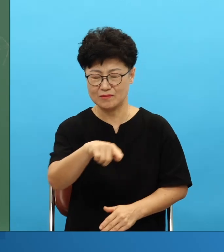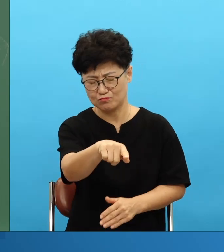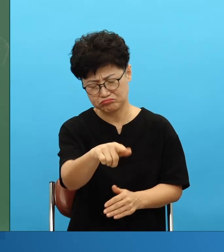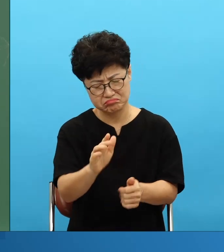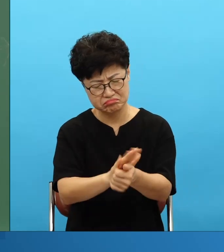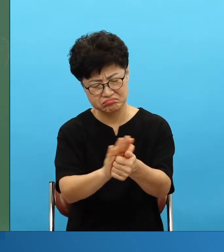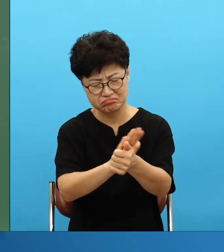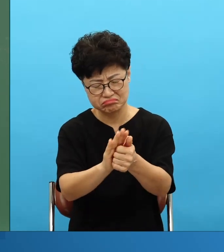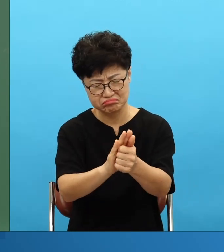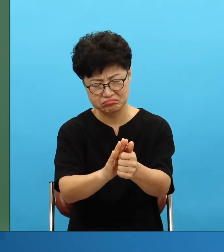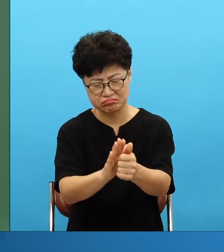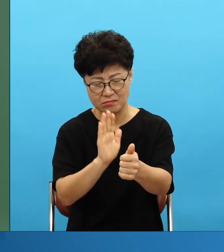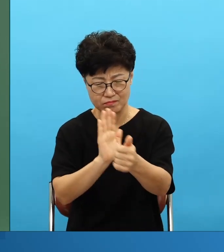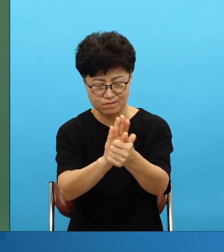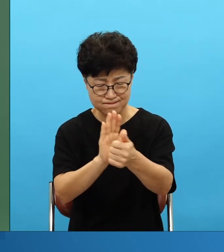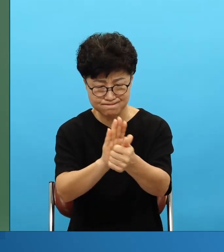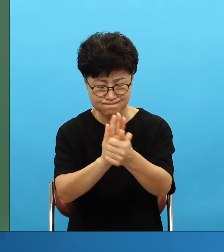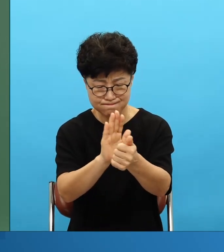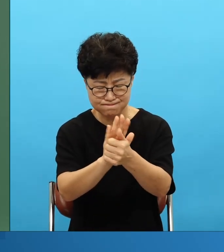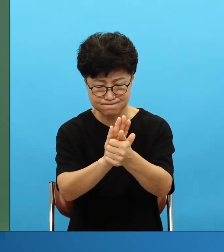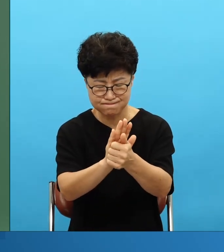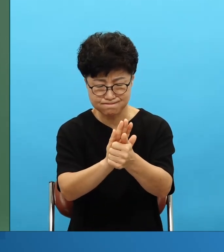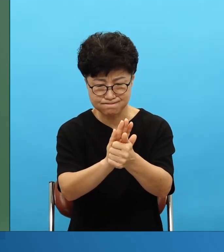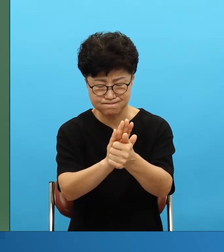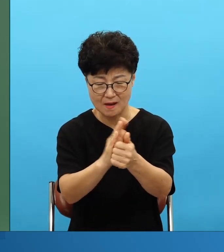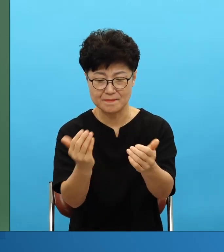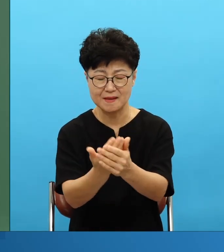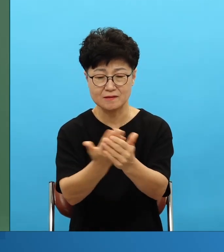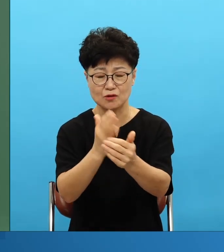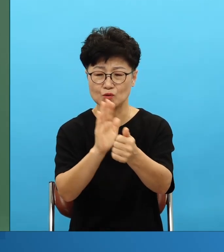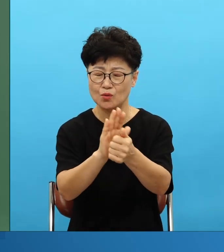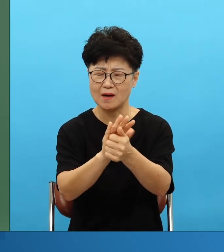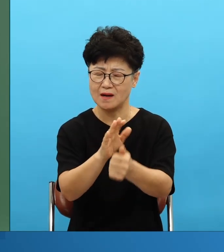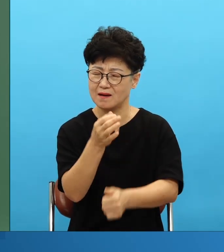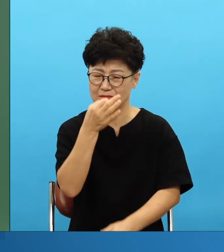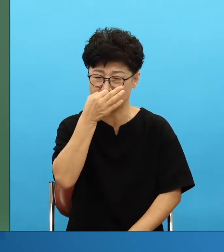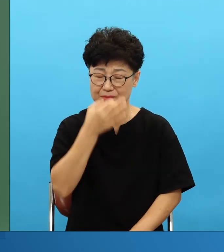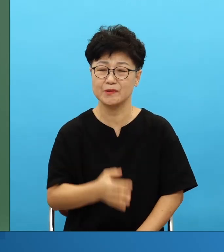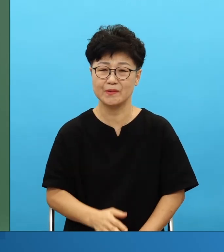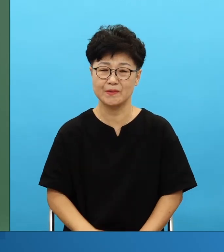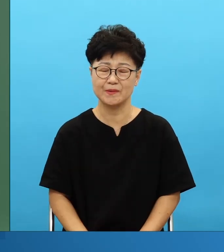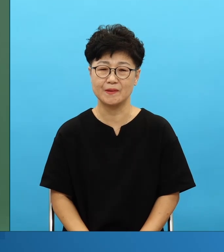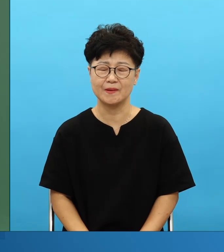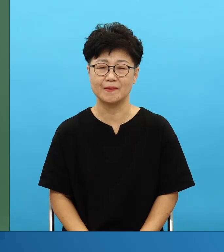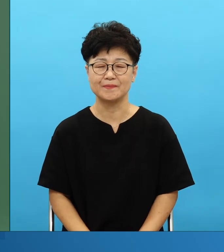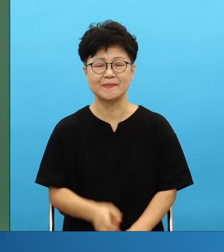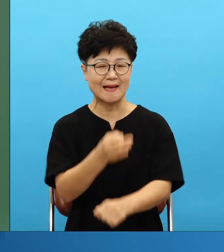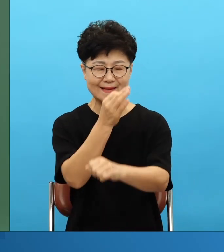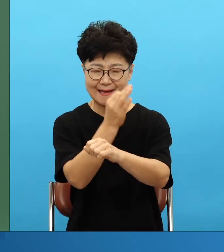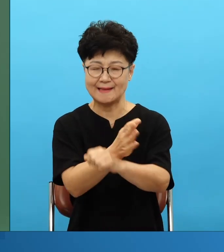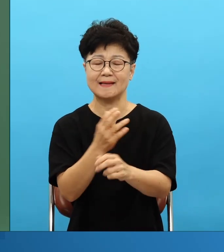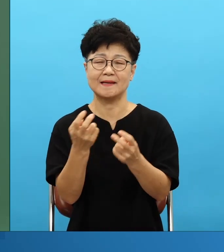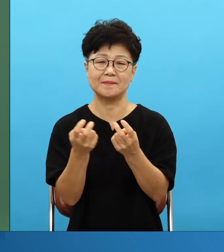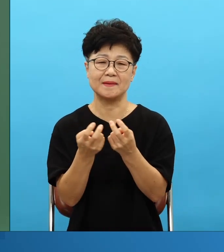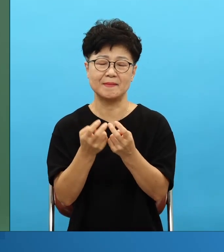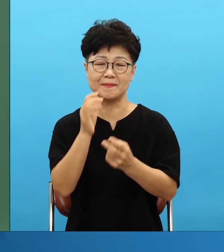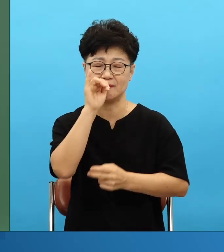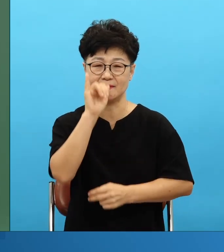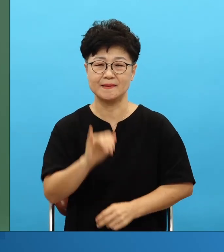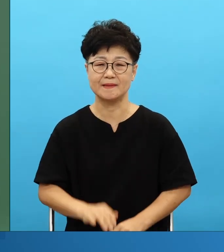need to be convinced by me, and I had no power to do that. 그런데 간단합니다. However, it was simple. 교회 안에